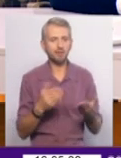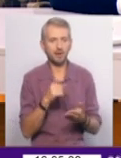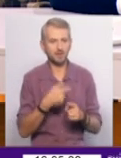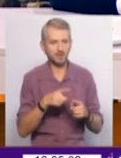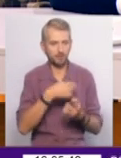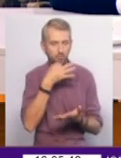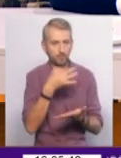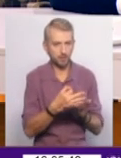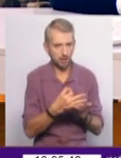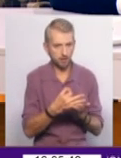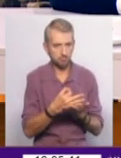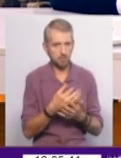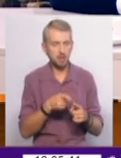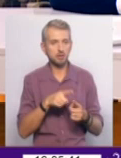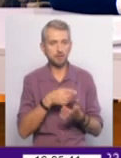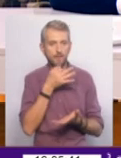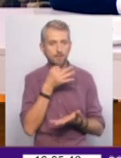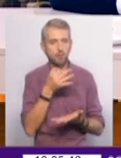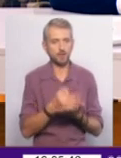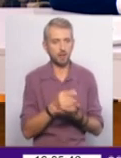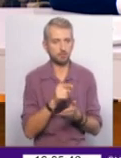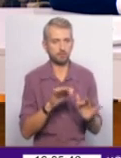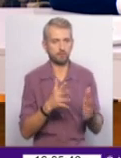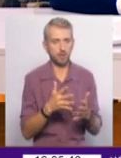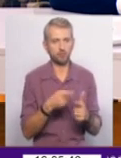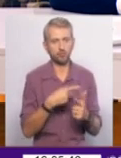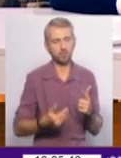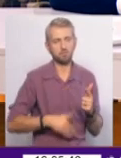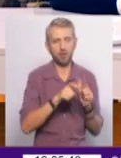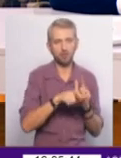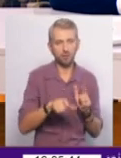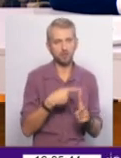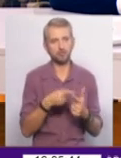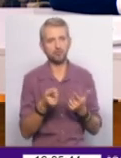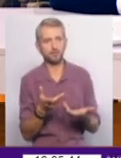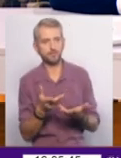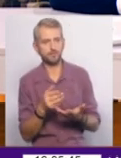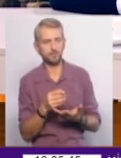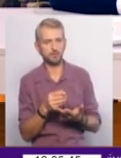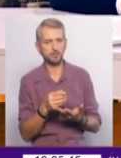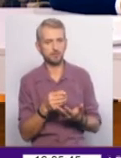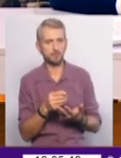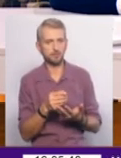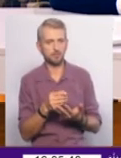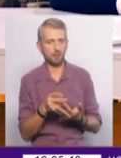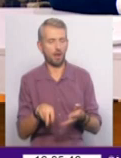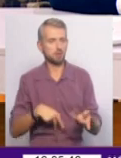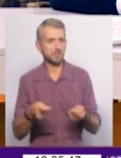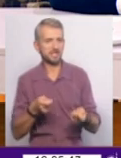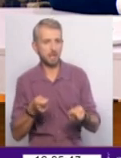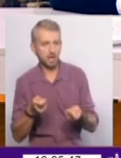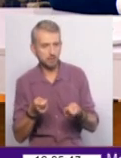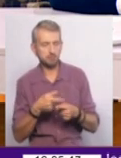відповідає, це невідповідальність в даному випадку там, чи мешканців, чи там, в даному випадку там, адміністрації,